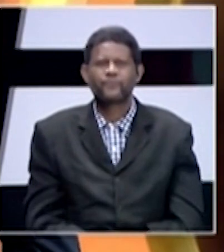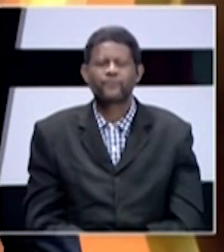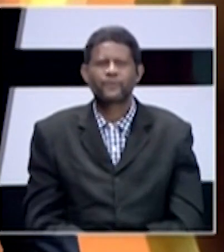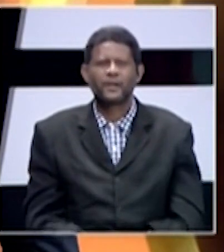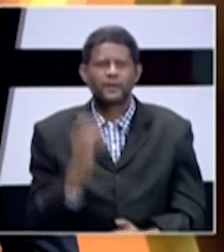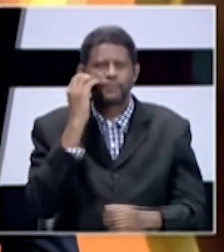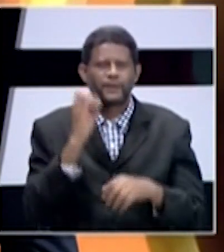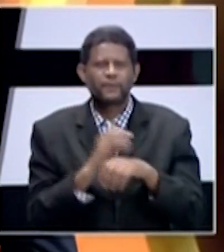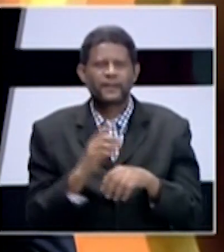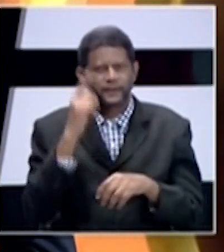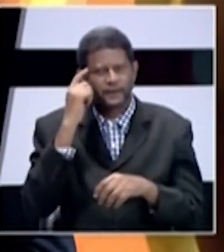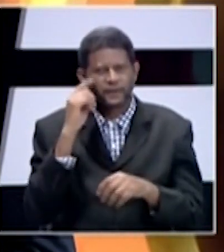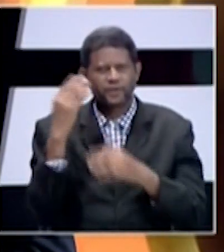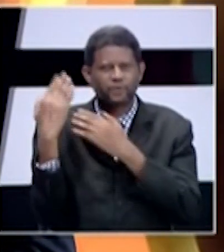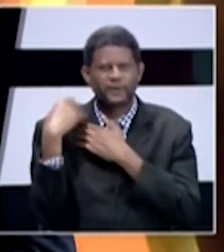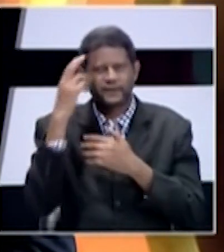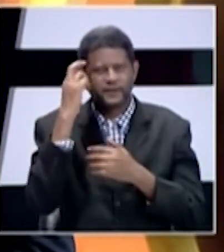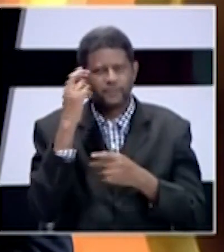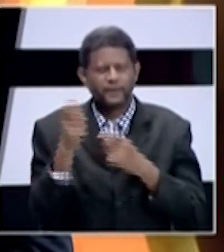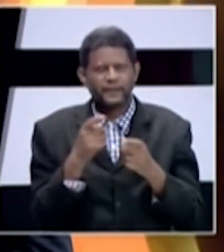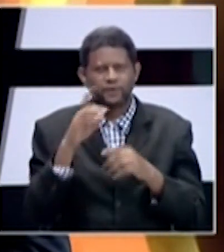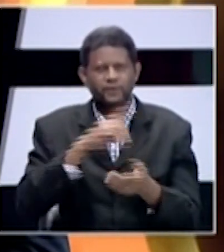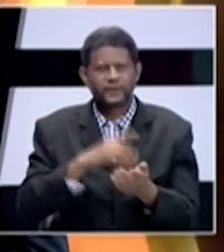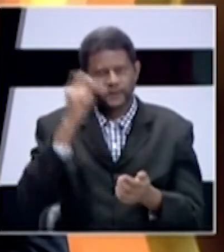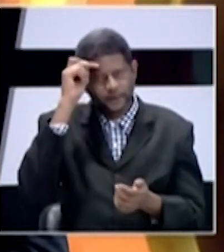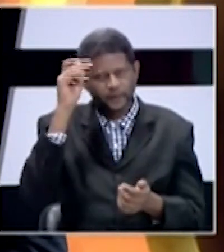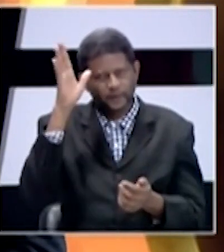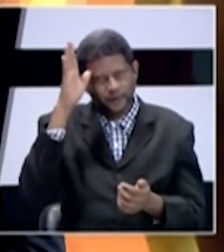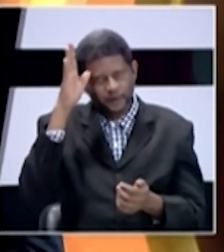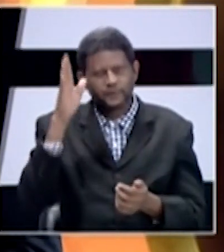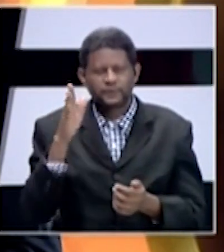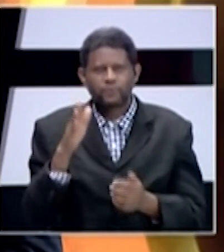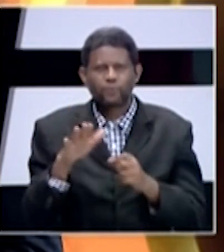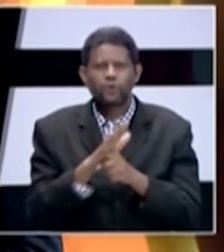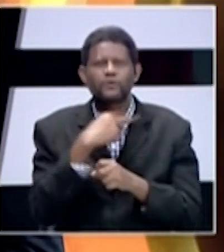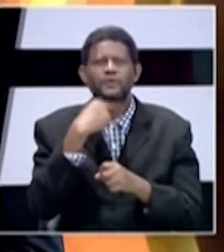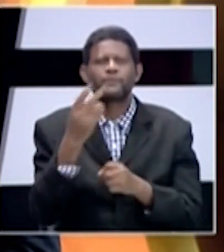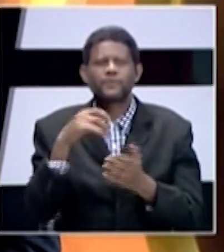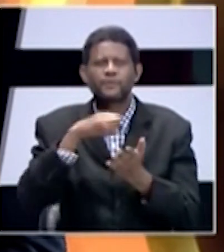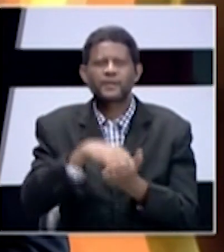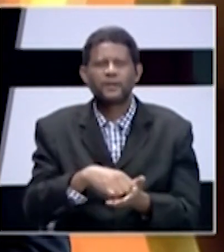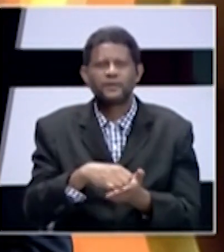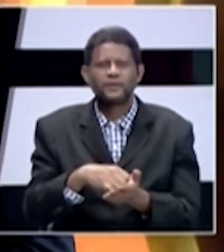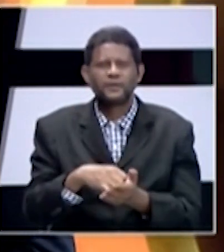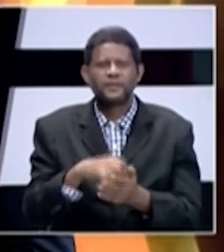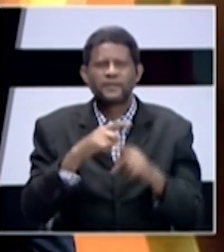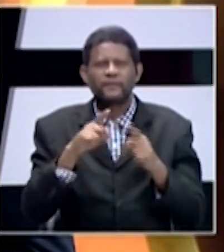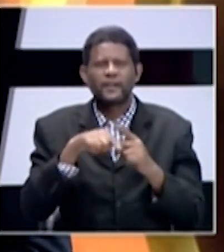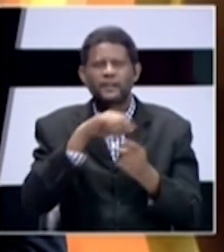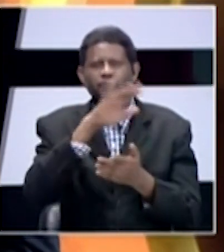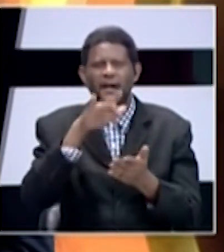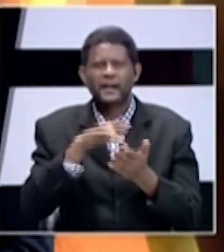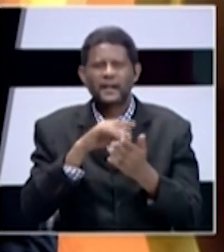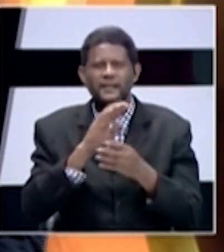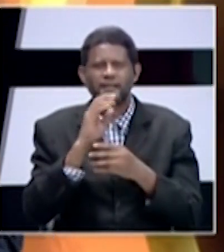بيت مخري تگراي شمت رئيس محدات تگراي دكتور دبرتسين غبره ميكيل بمولو دمصي مصداو زتفراليا معخانات